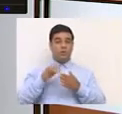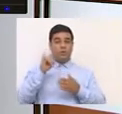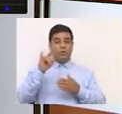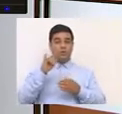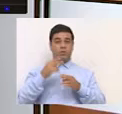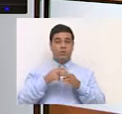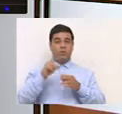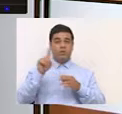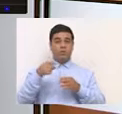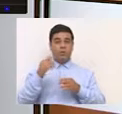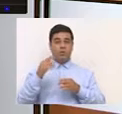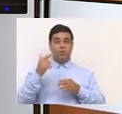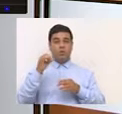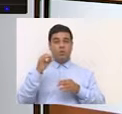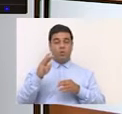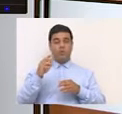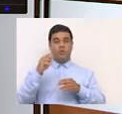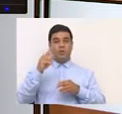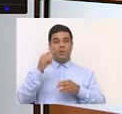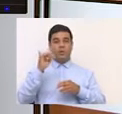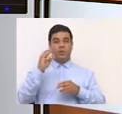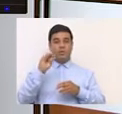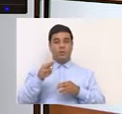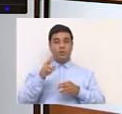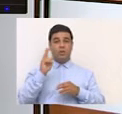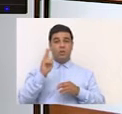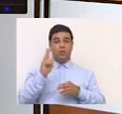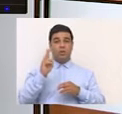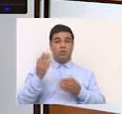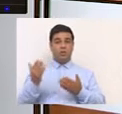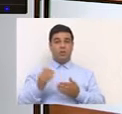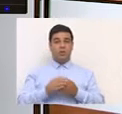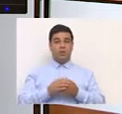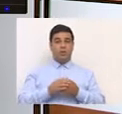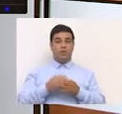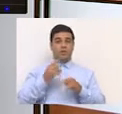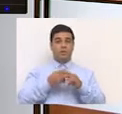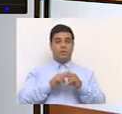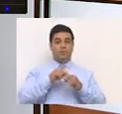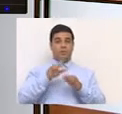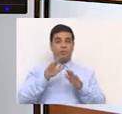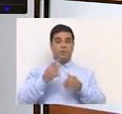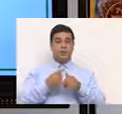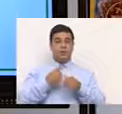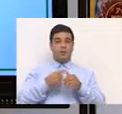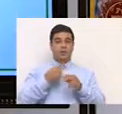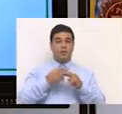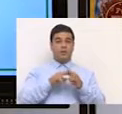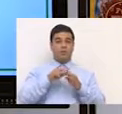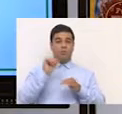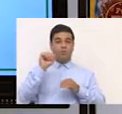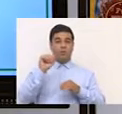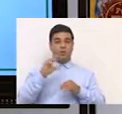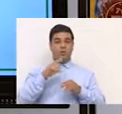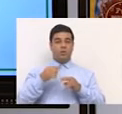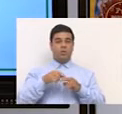гудит, запятая, гром гремит. Кто-то, неопределенное местоимение, постучал,